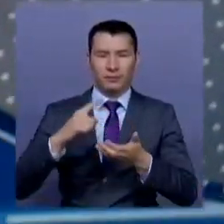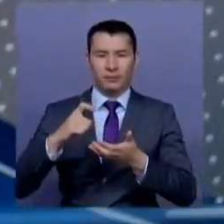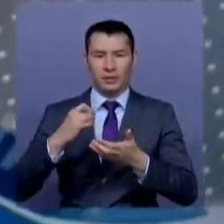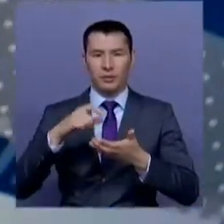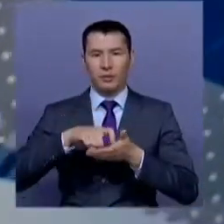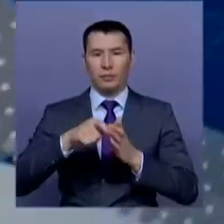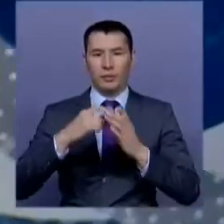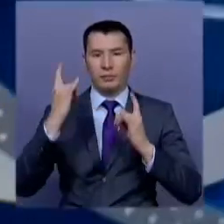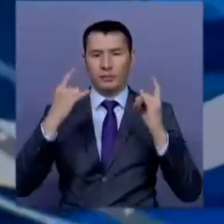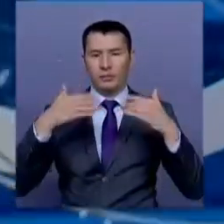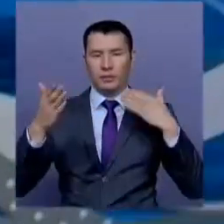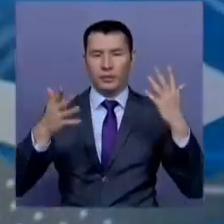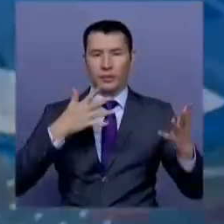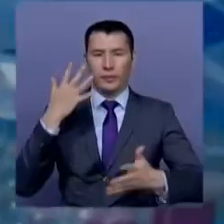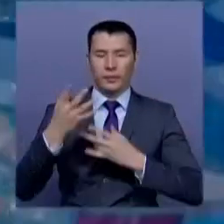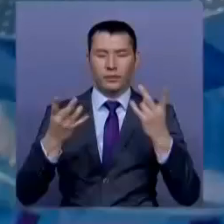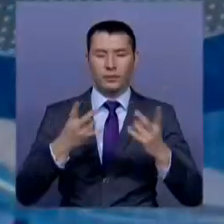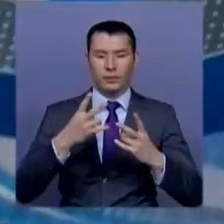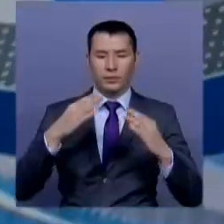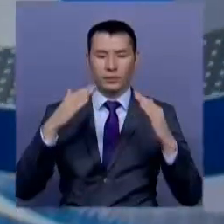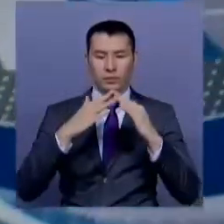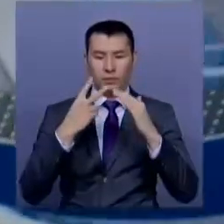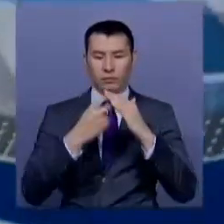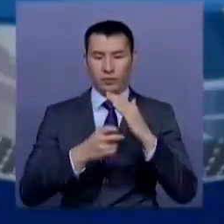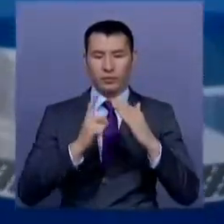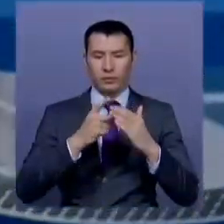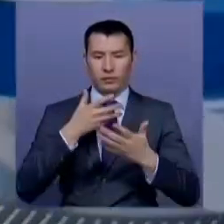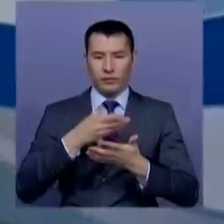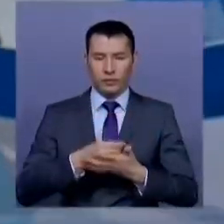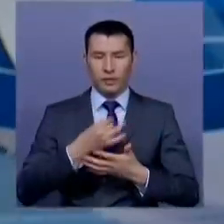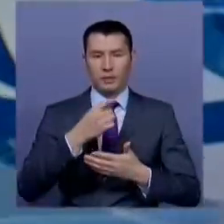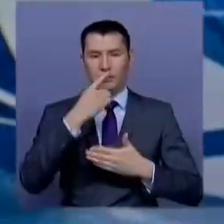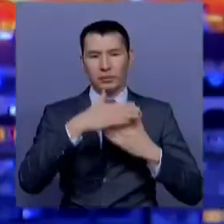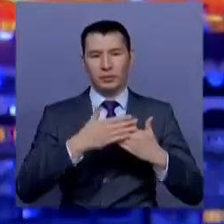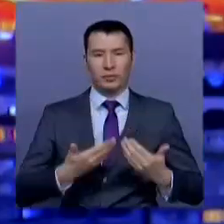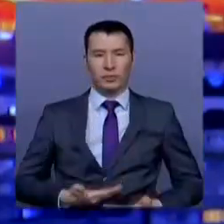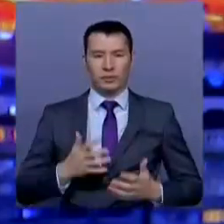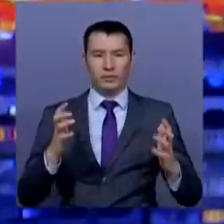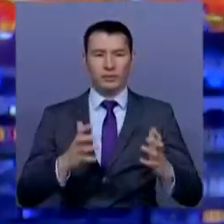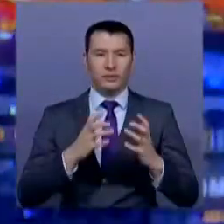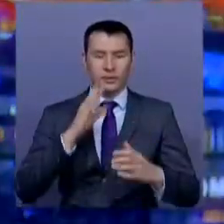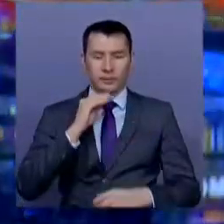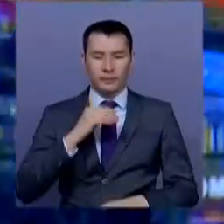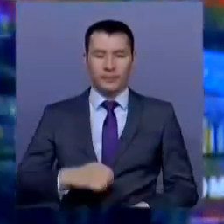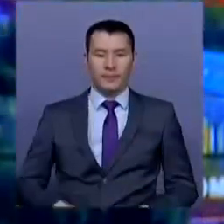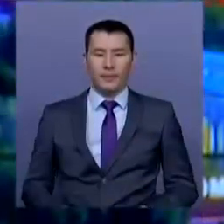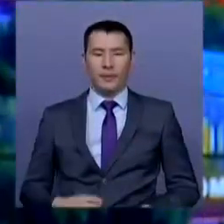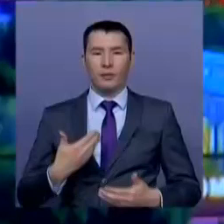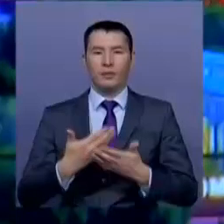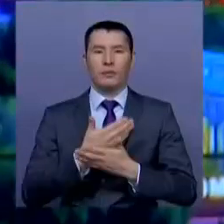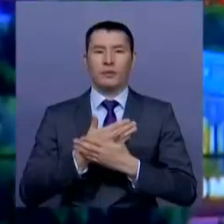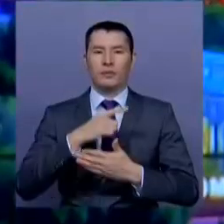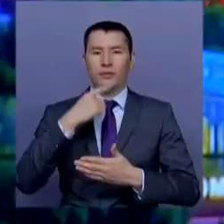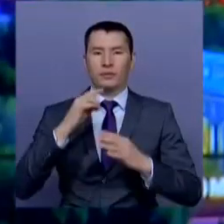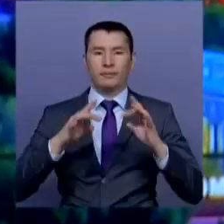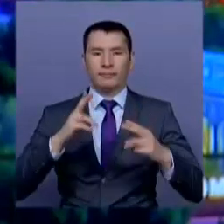проветривать помещения. И помните, оставаться дома значит сохранить жизнь себе и своим близким. На этом наш выпуск завершен.